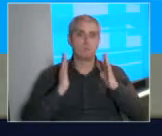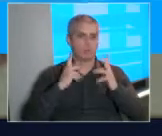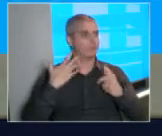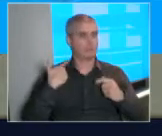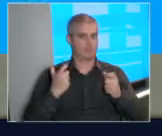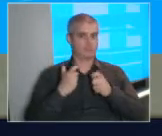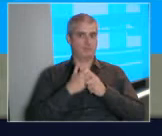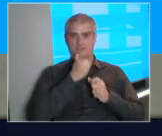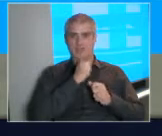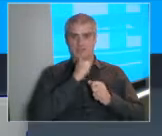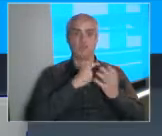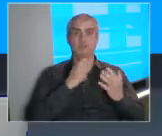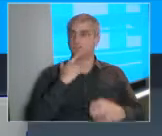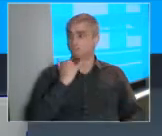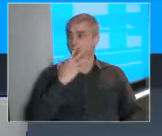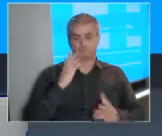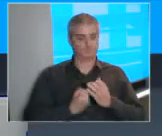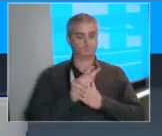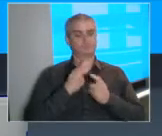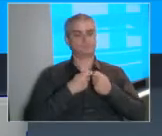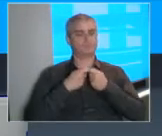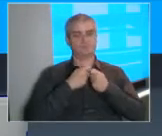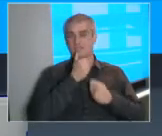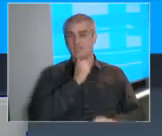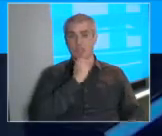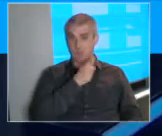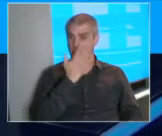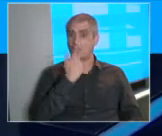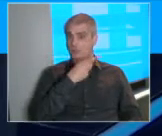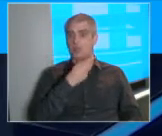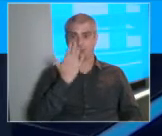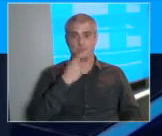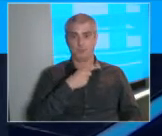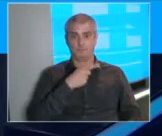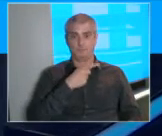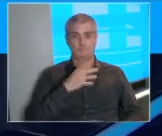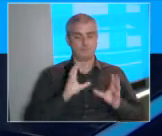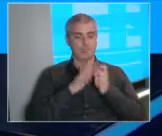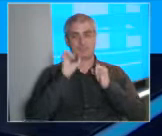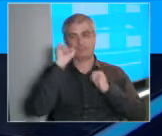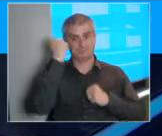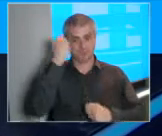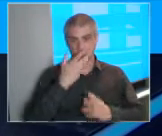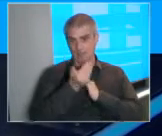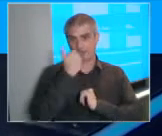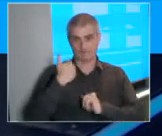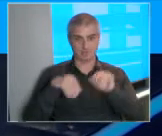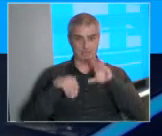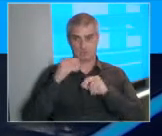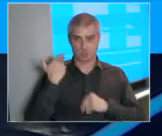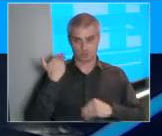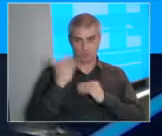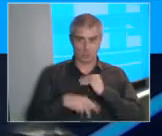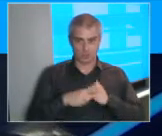קשה. שהיא מטעם המפלגה הירוקה, אם אני לא טועה. כן, היא מטעם התנועה הירוקה, היא הייתה גם ב... במחנה הציוני לפני מערכת